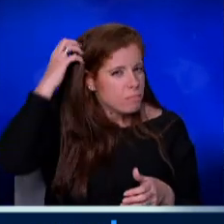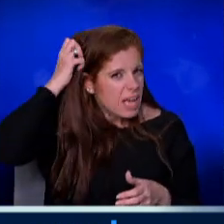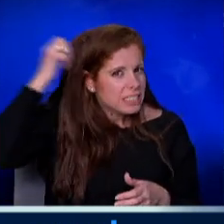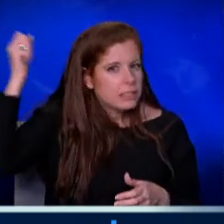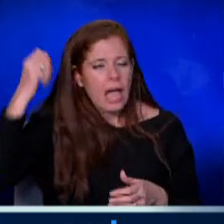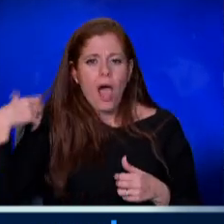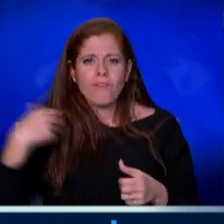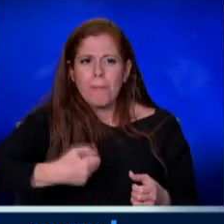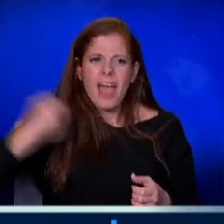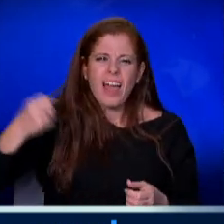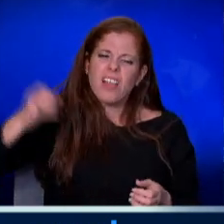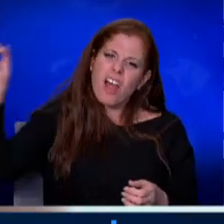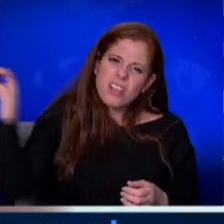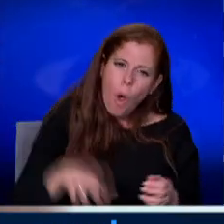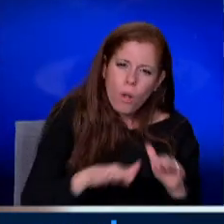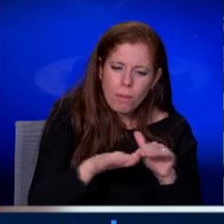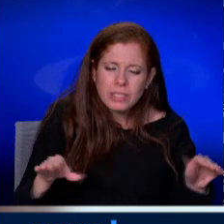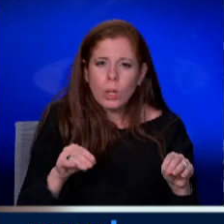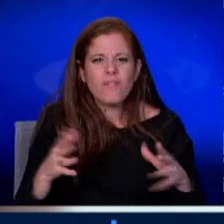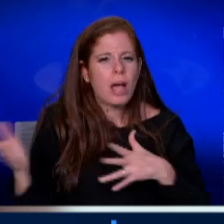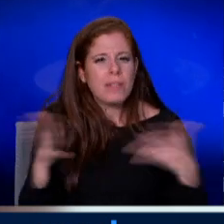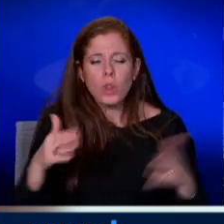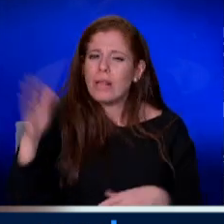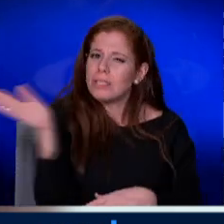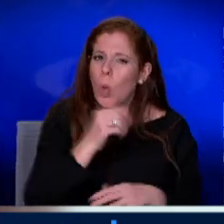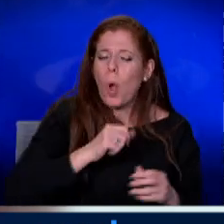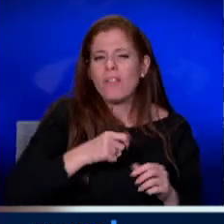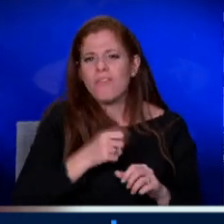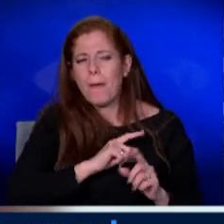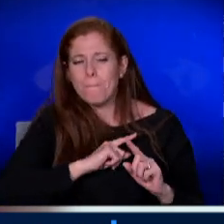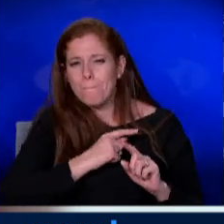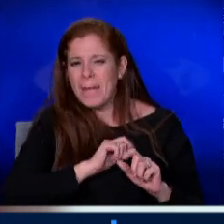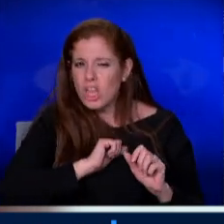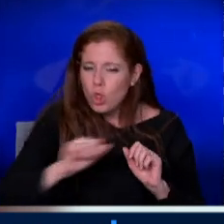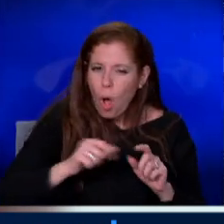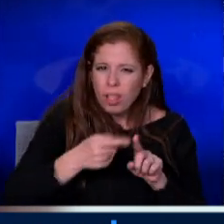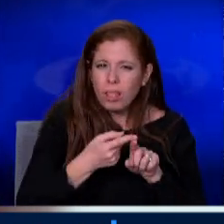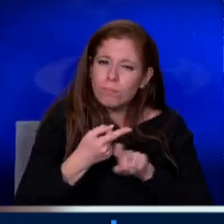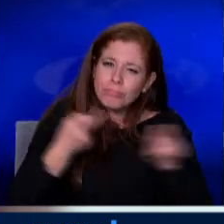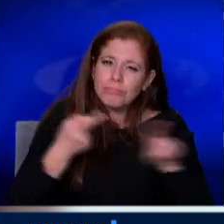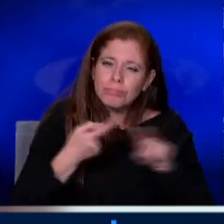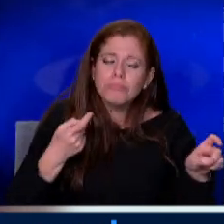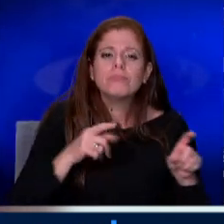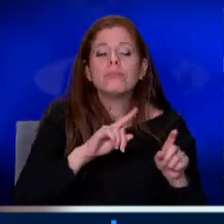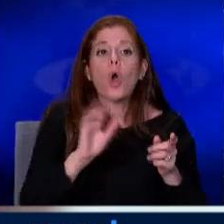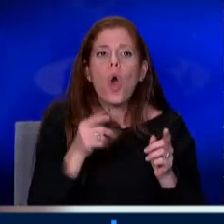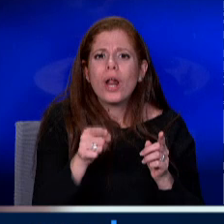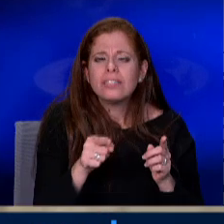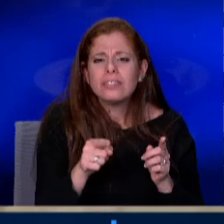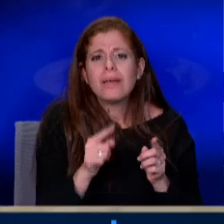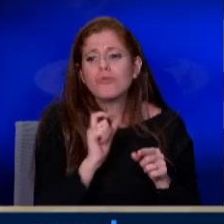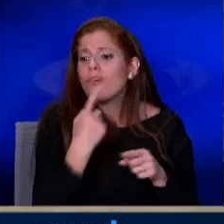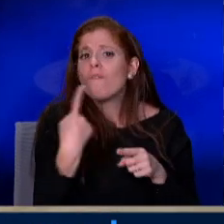בכוח, התחות במזרנים וגם טלטולים, סתירות ובעיתות, כל אלו נקלטו בפרק זמן של שבוע וחצי